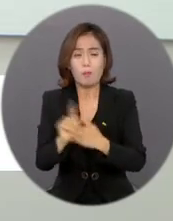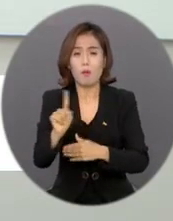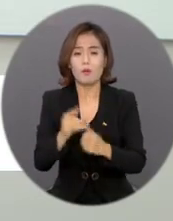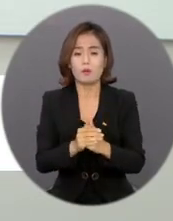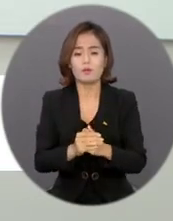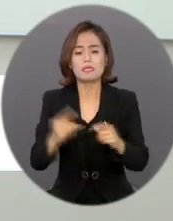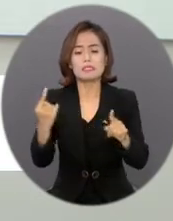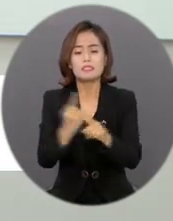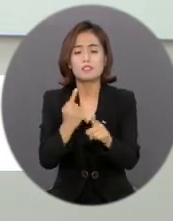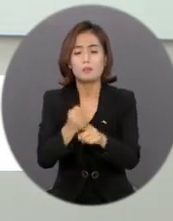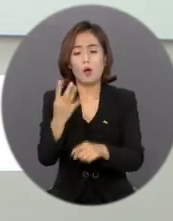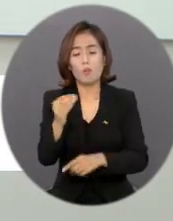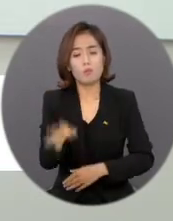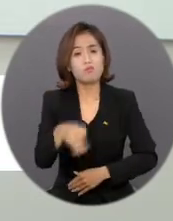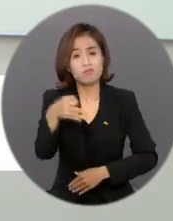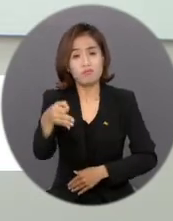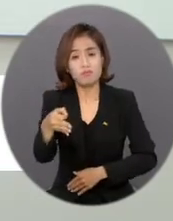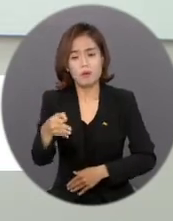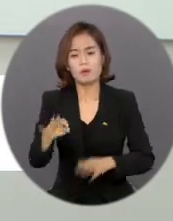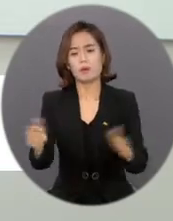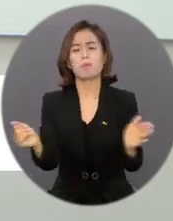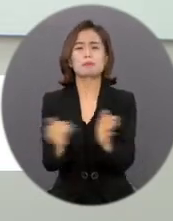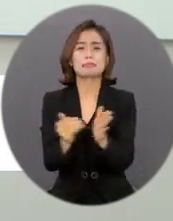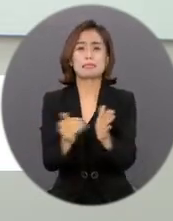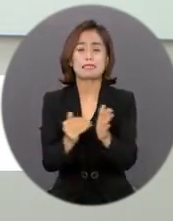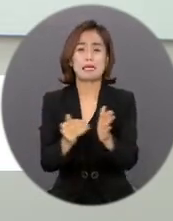경우에는 치료비 얼마 줄게 이걸로